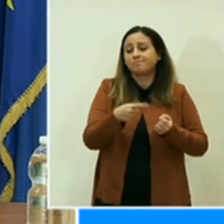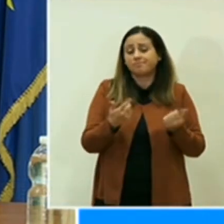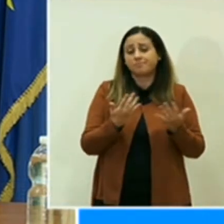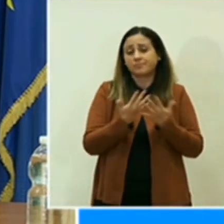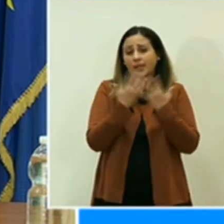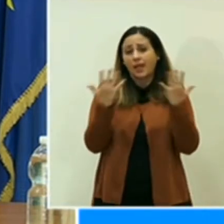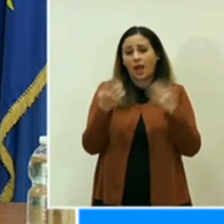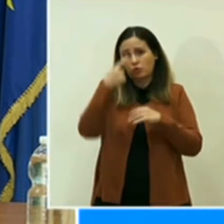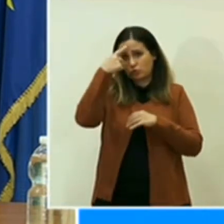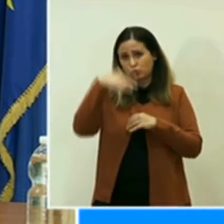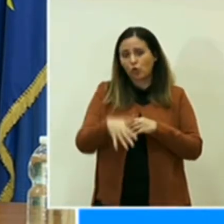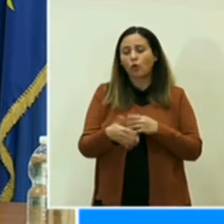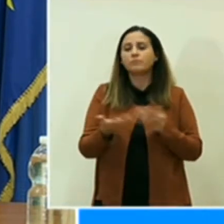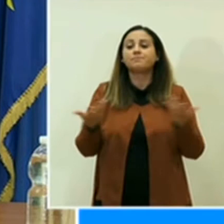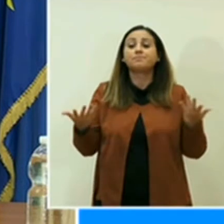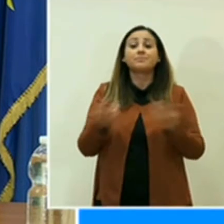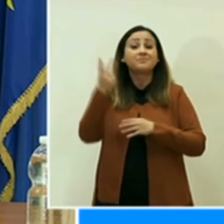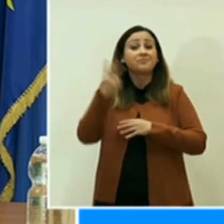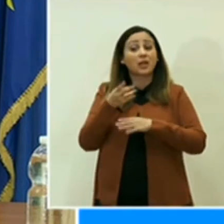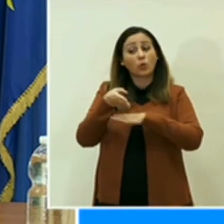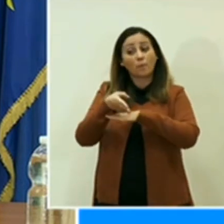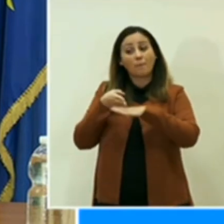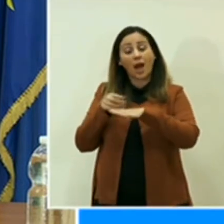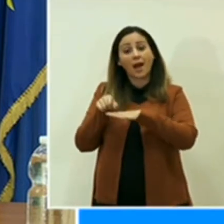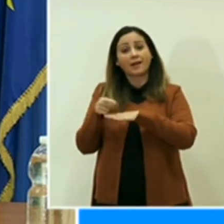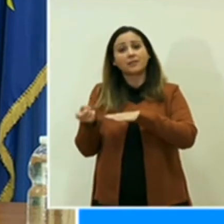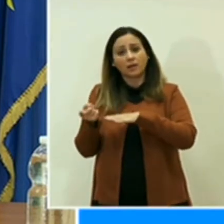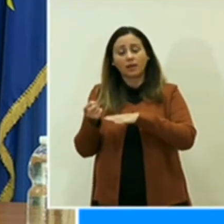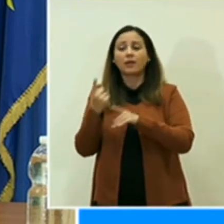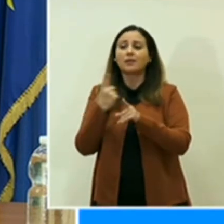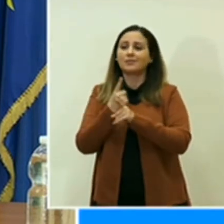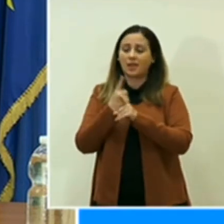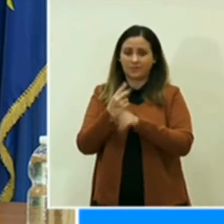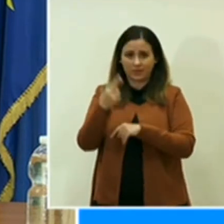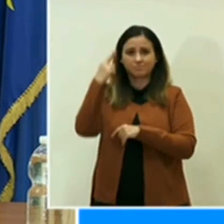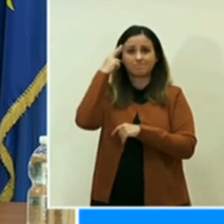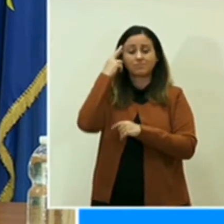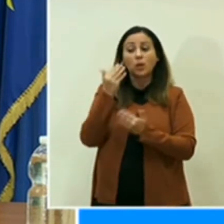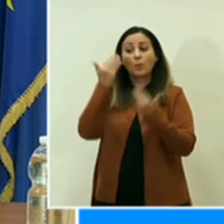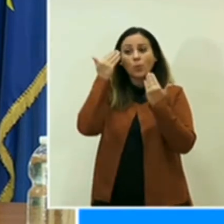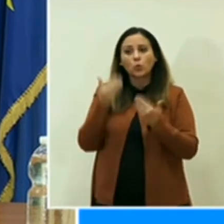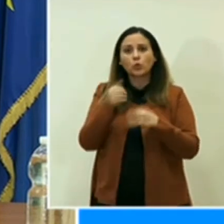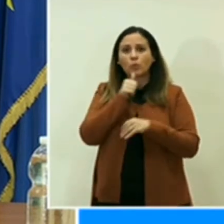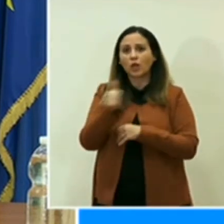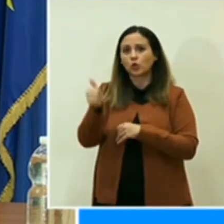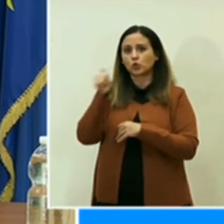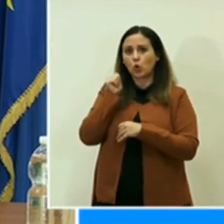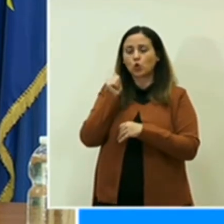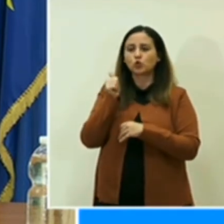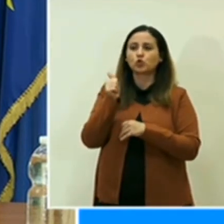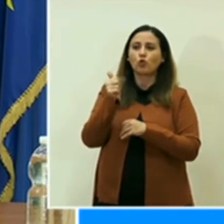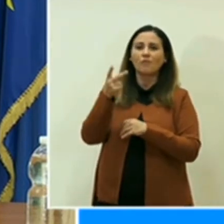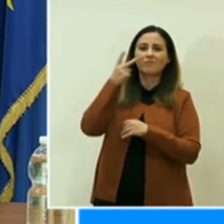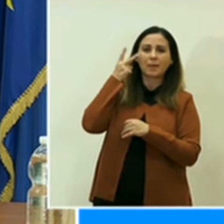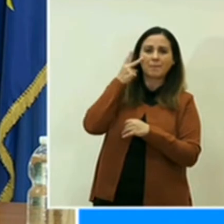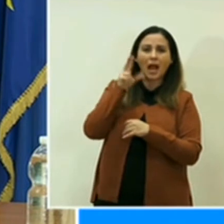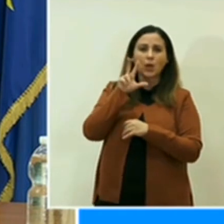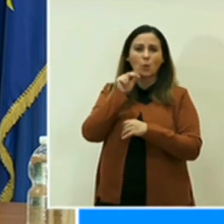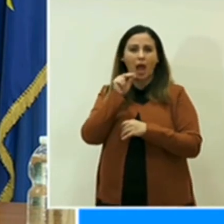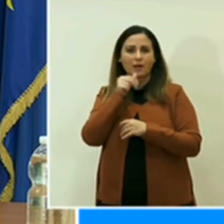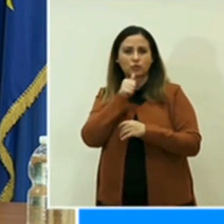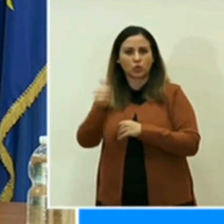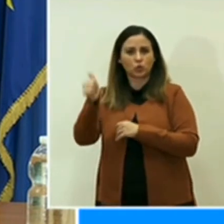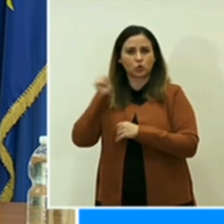però, bisogna purtroppo ricordare che l'anno scorso, tra febbraio e marzo, vedemmo